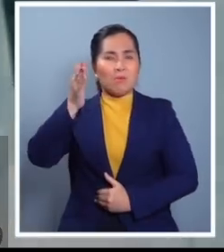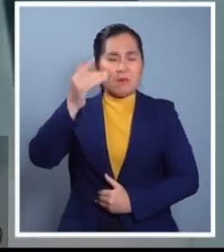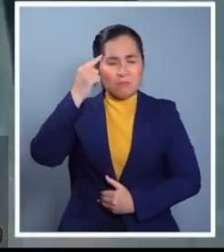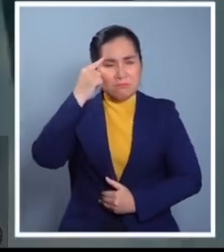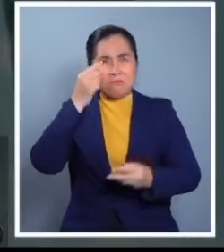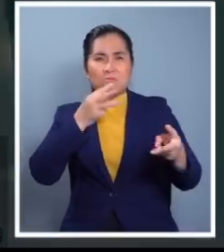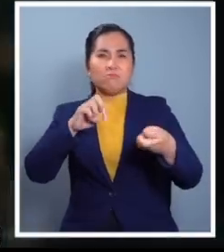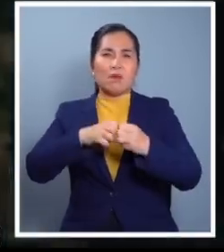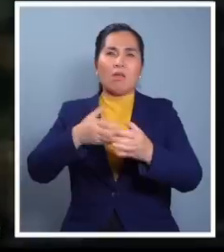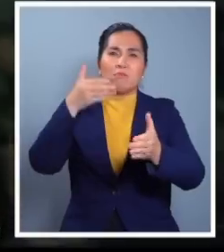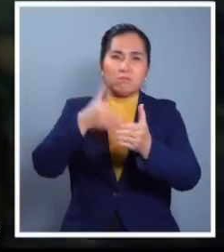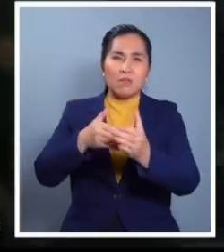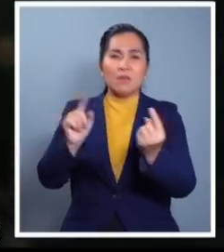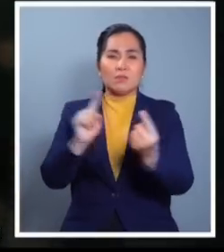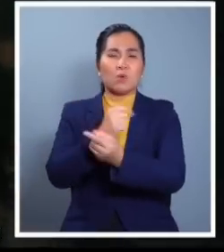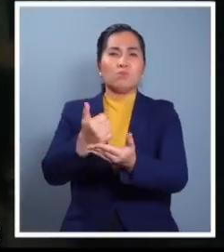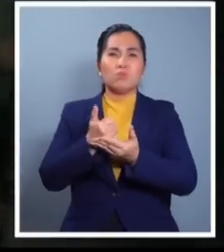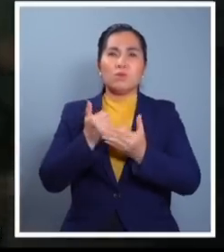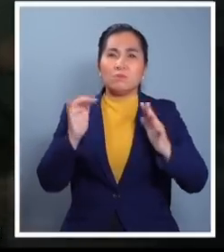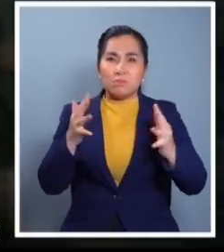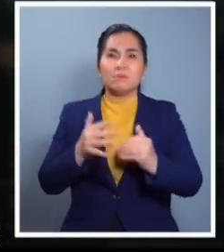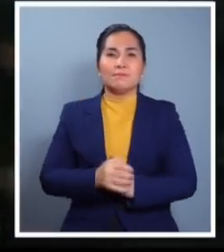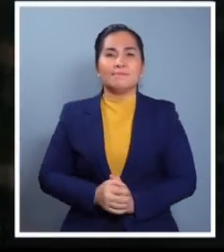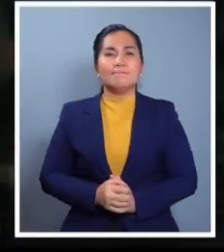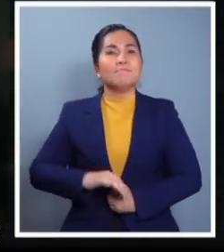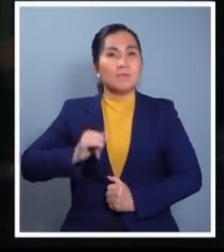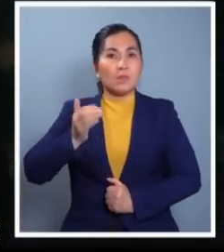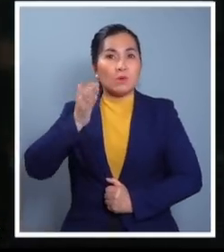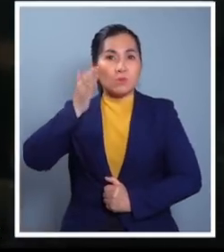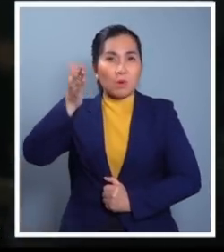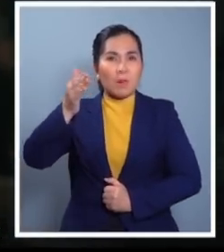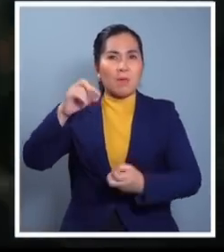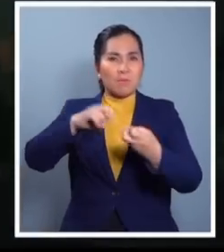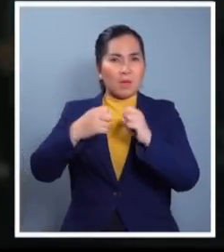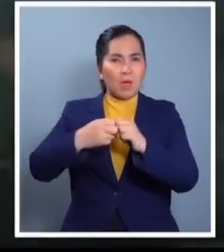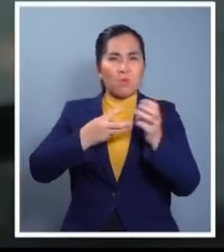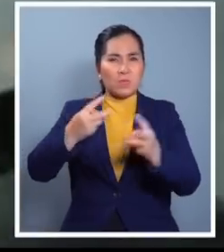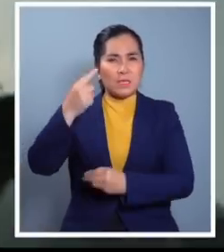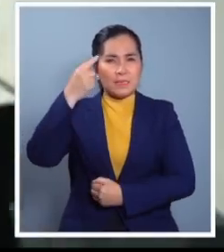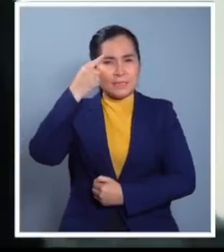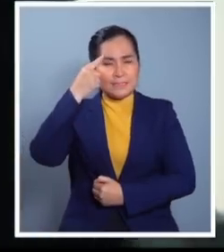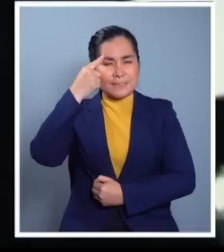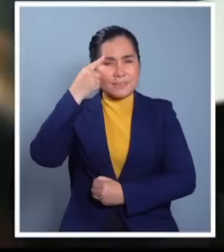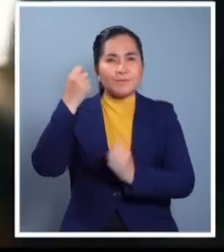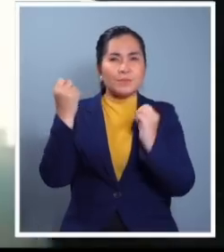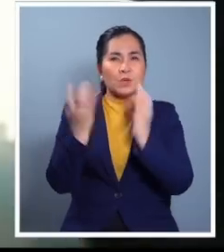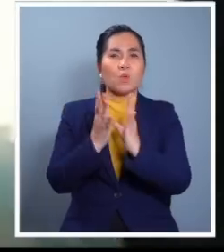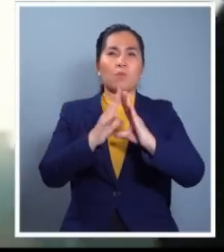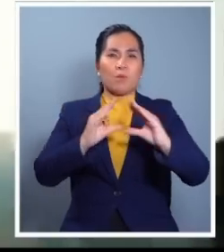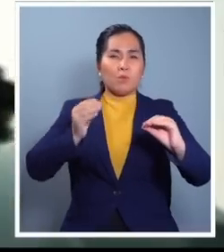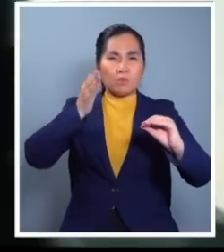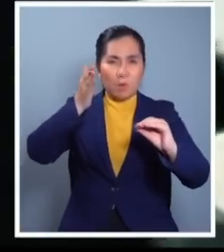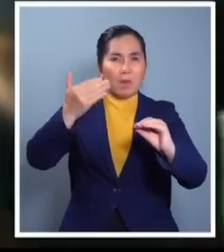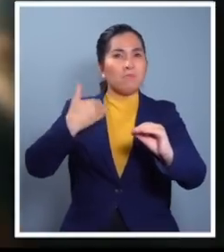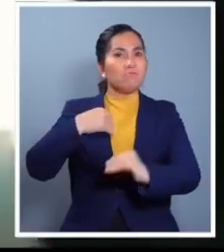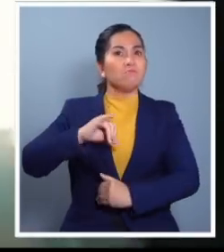ออกและถูกสังคมทอดทิ้งไว้เบื้องหลังซึ่งอาจกลายเป็นกำแพงทัศนคติที่ส่งผลต่อสันติสุขในระยะย